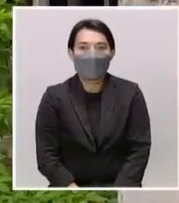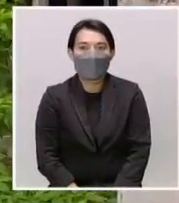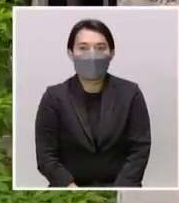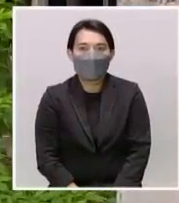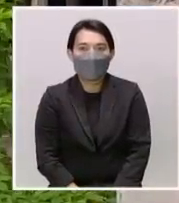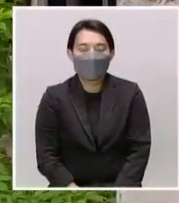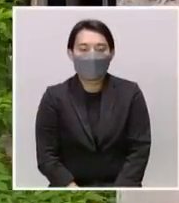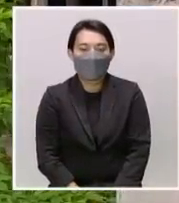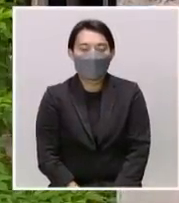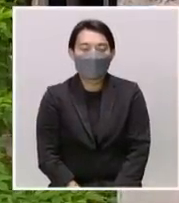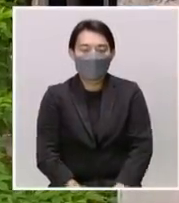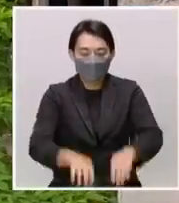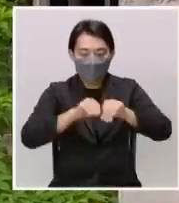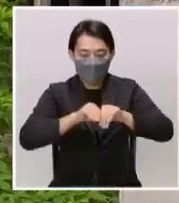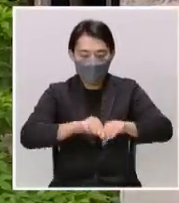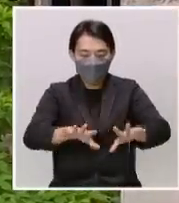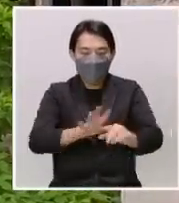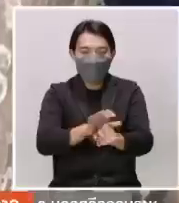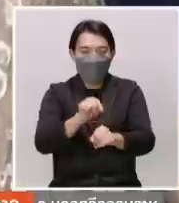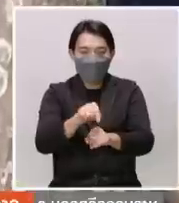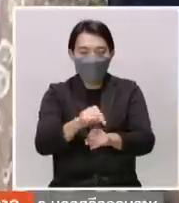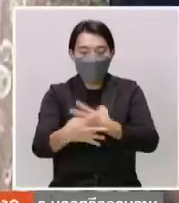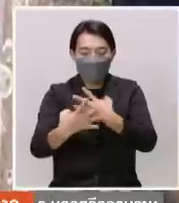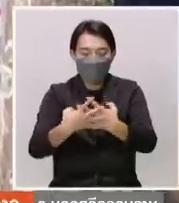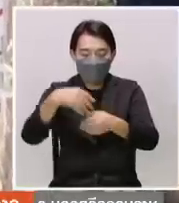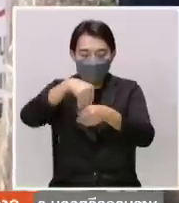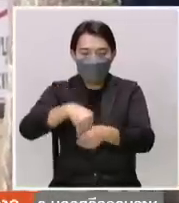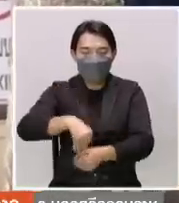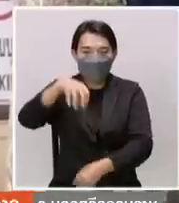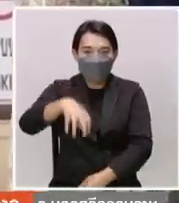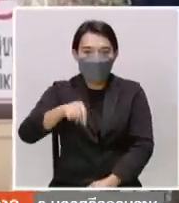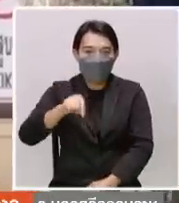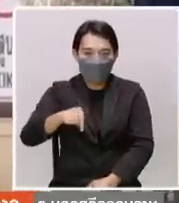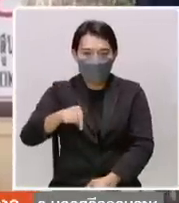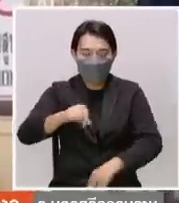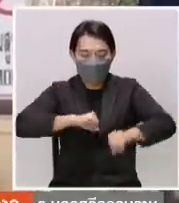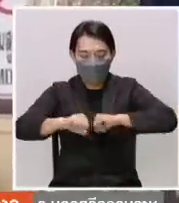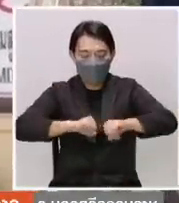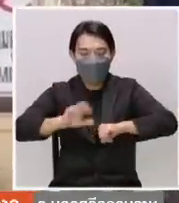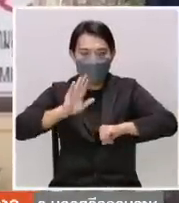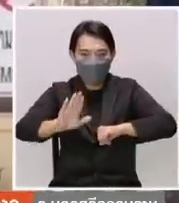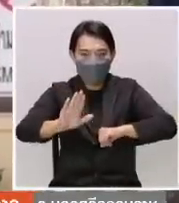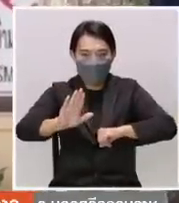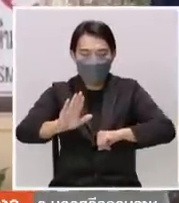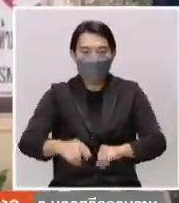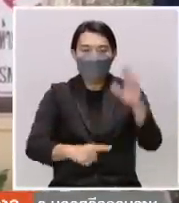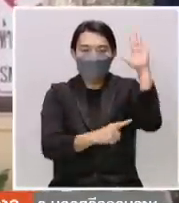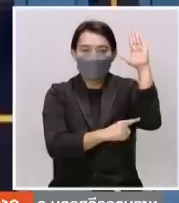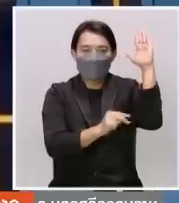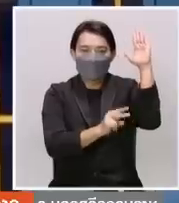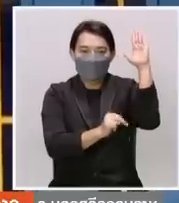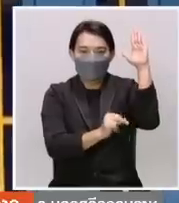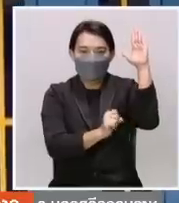กรณีเกิดการระบาดของโควิด-19 ของผู้ต้องขังภายในทัณฑสถานวัยหนุ่มนครศรีธรรมราชจากการตรวจห